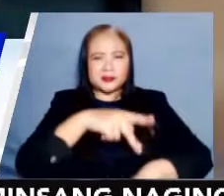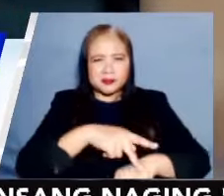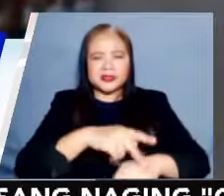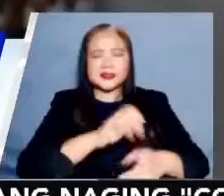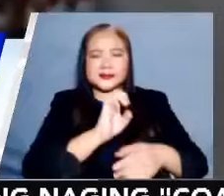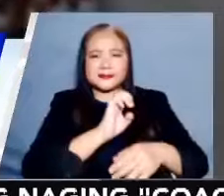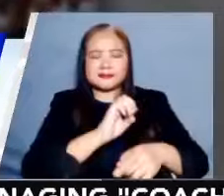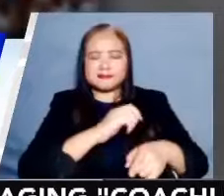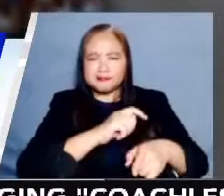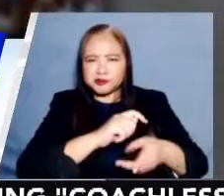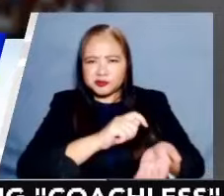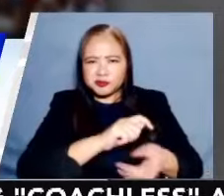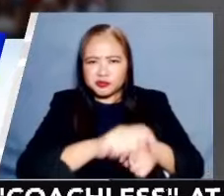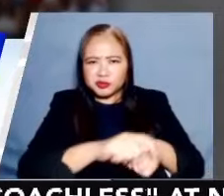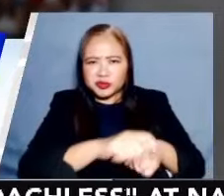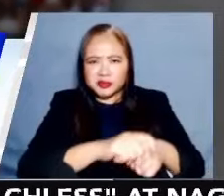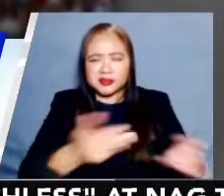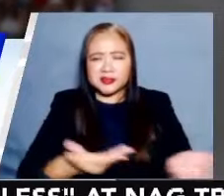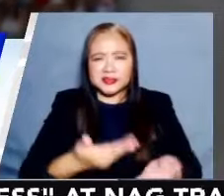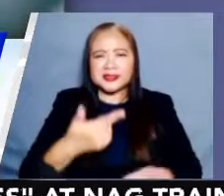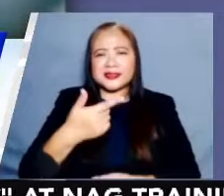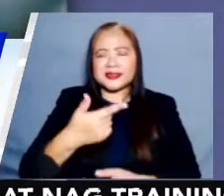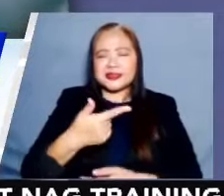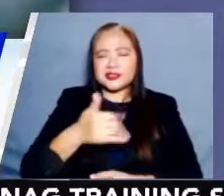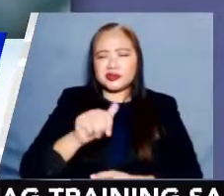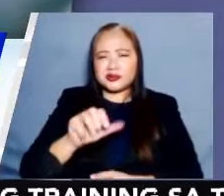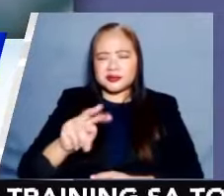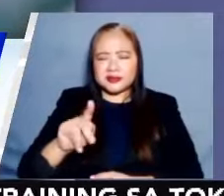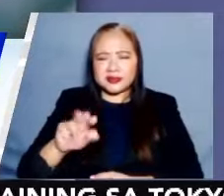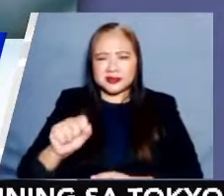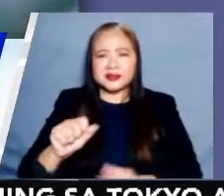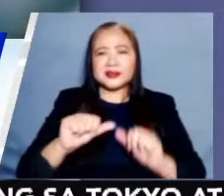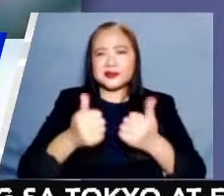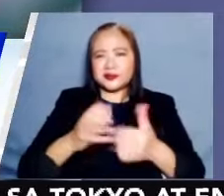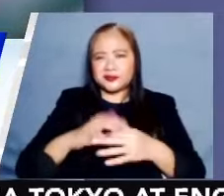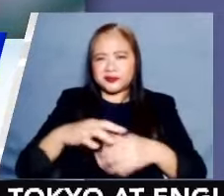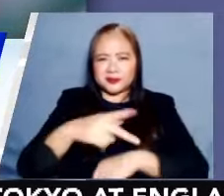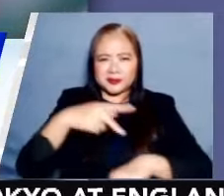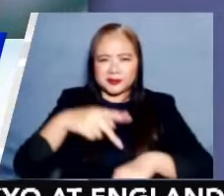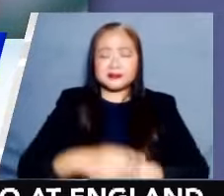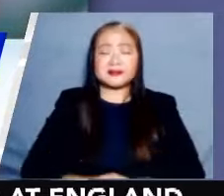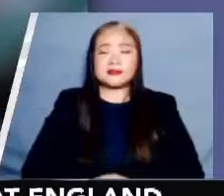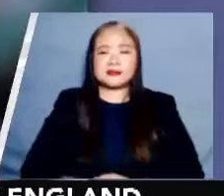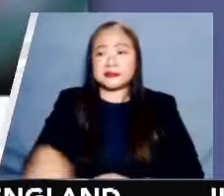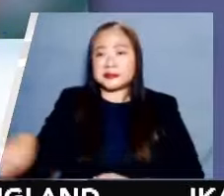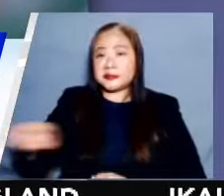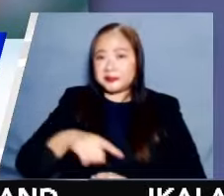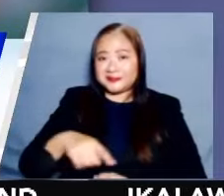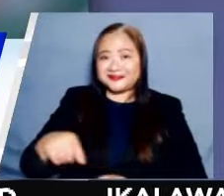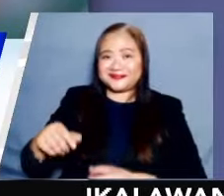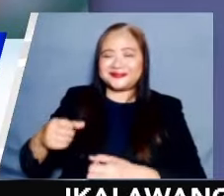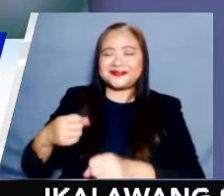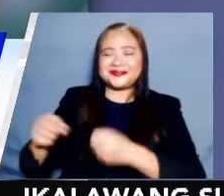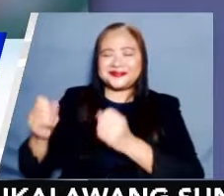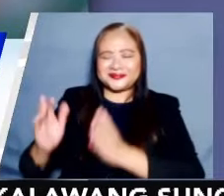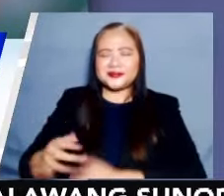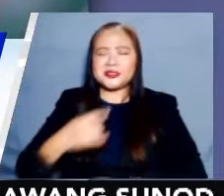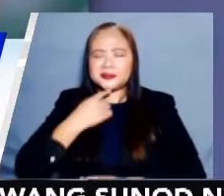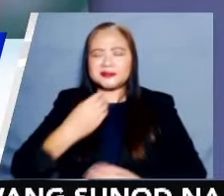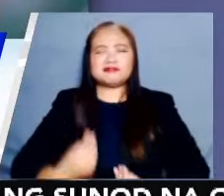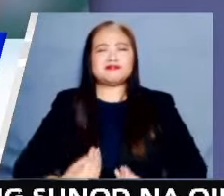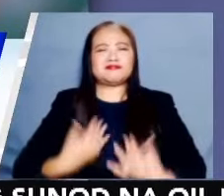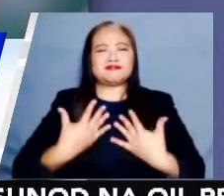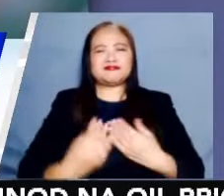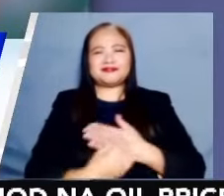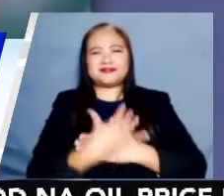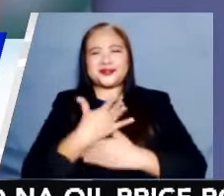Gymnastics Association of the Philippines. Kwento ng ilang atleta roon, inspirasyon nila si Yulo at sa kabila ng kanyang mga tagumpay